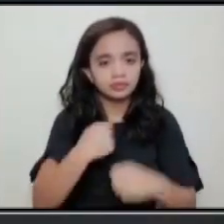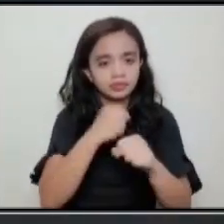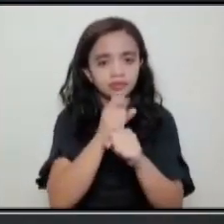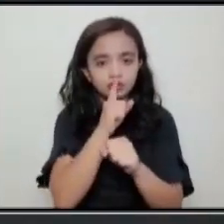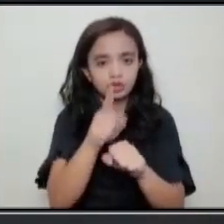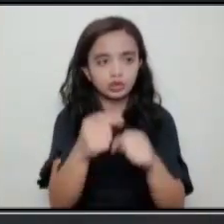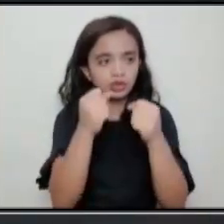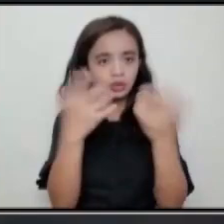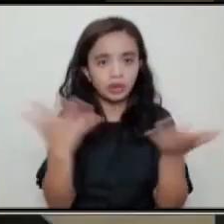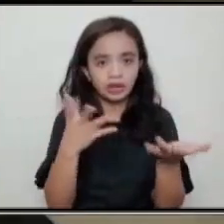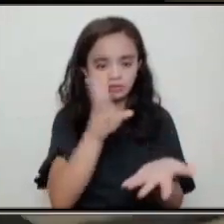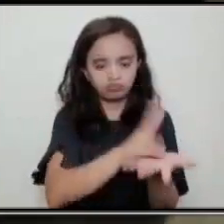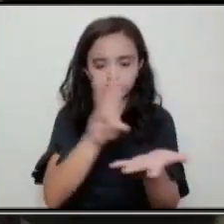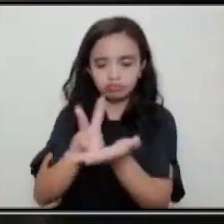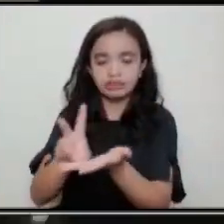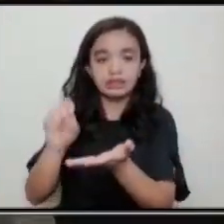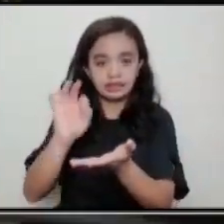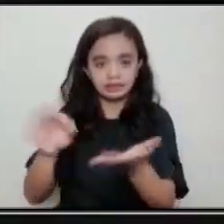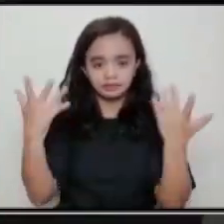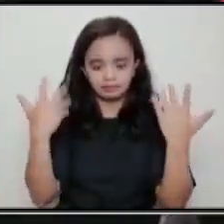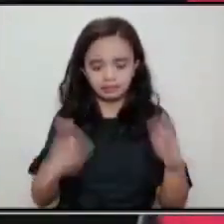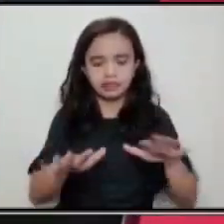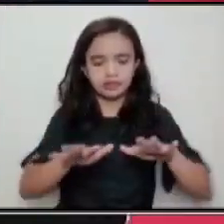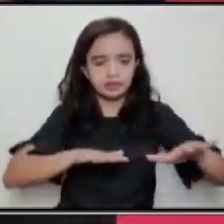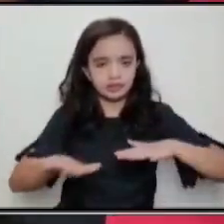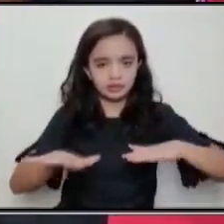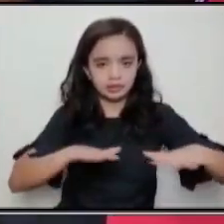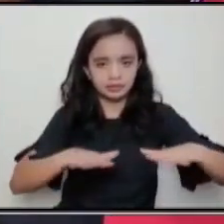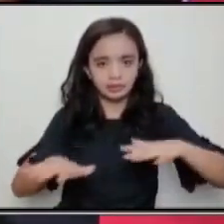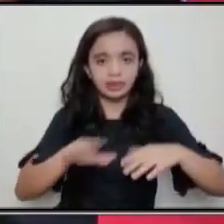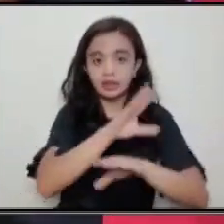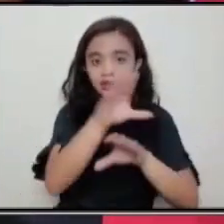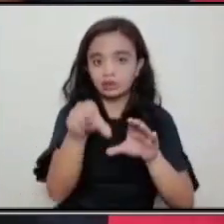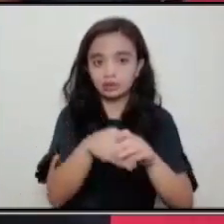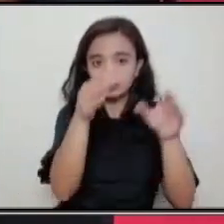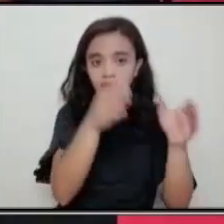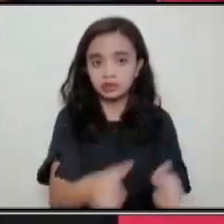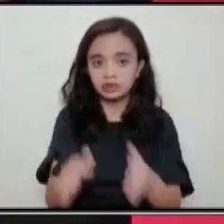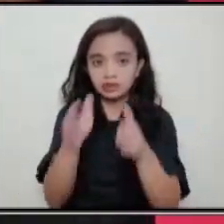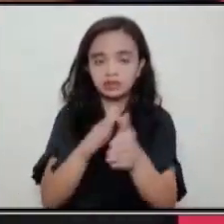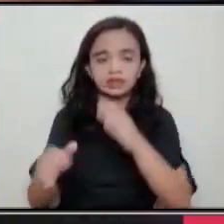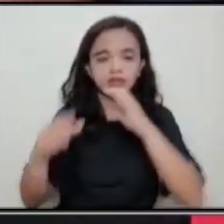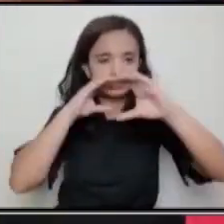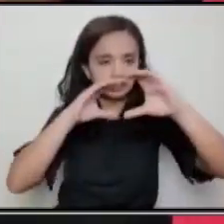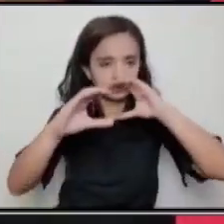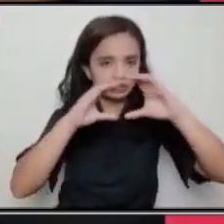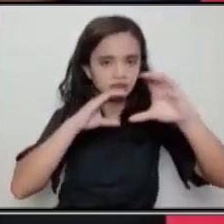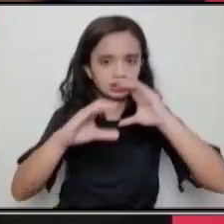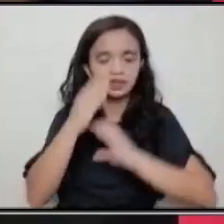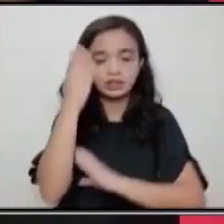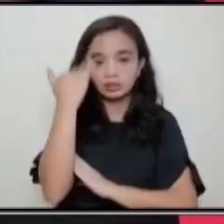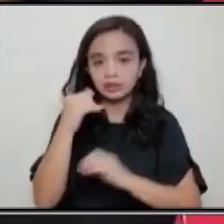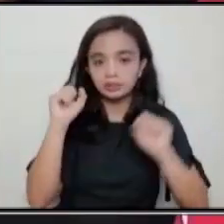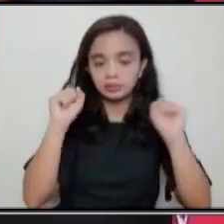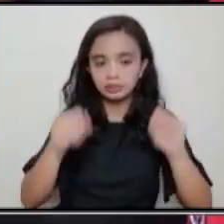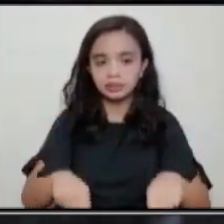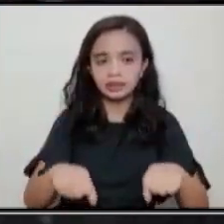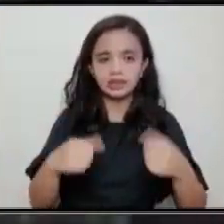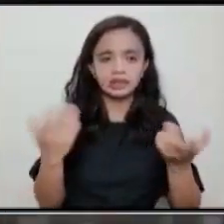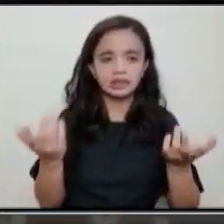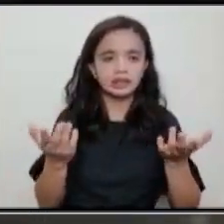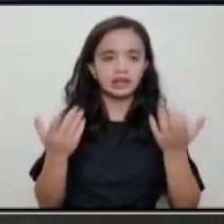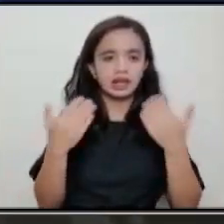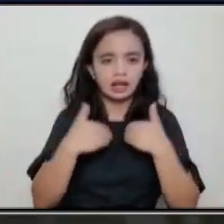pupuntahan matapos ang lindol. Kabilang din sa pinaghahandaan ang komunikasyon, lalo't posibleng maging malaki ang problema sa